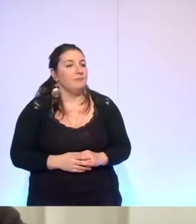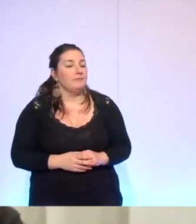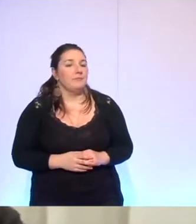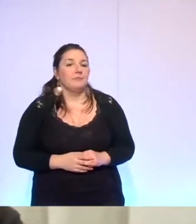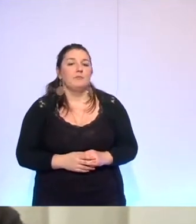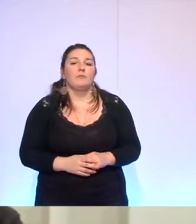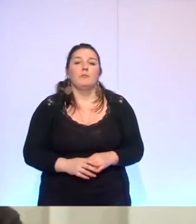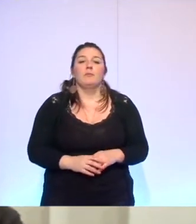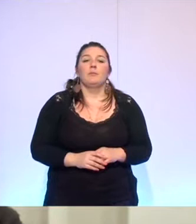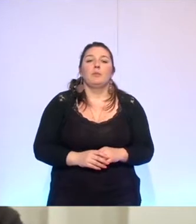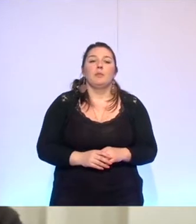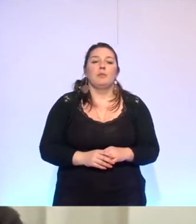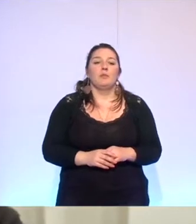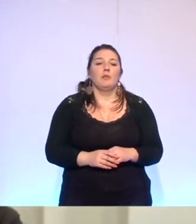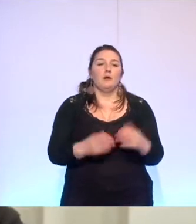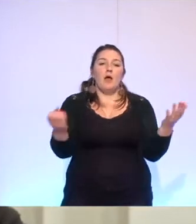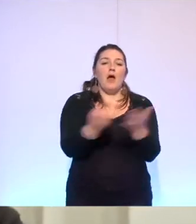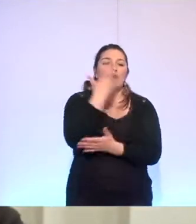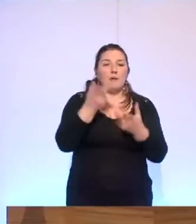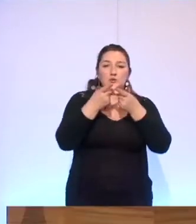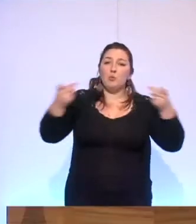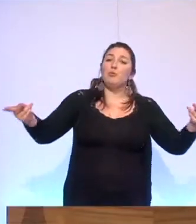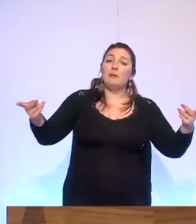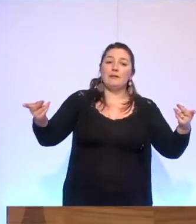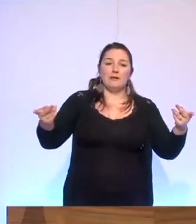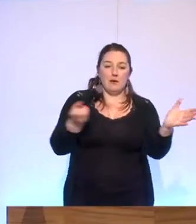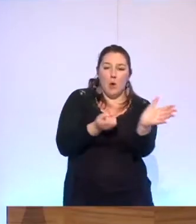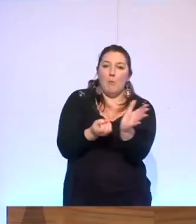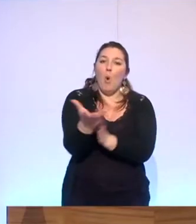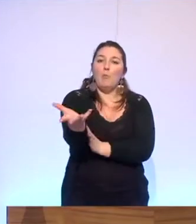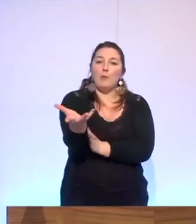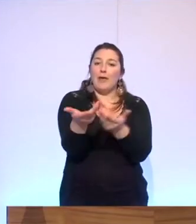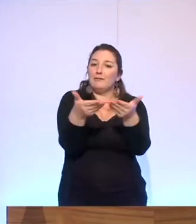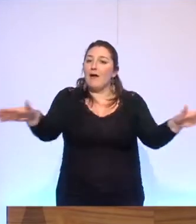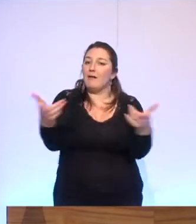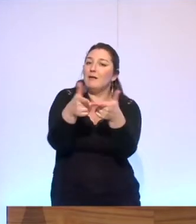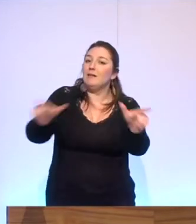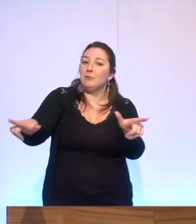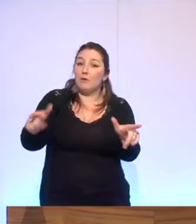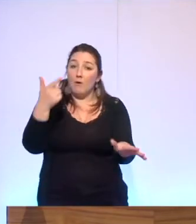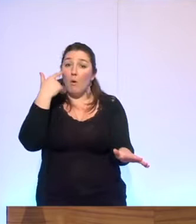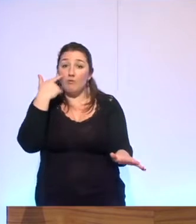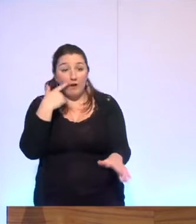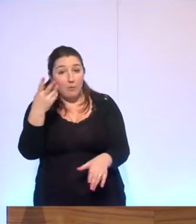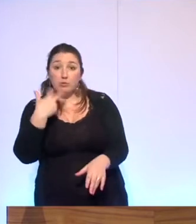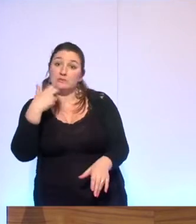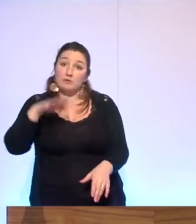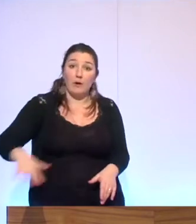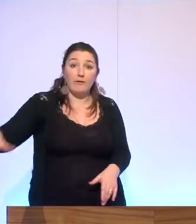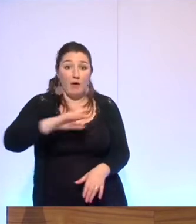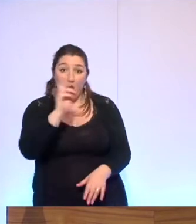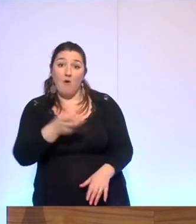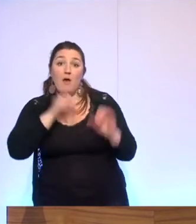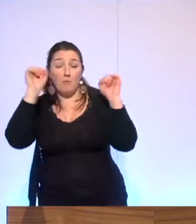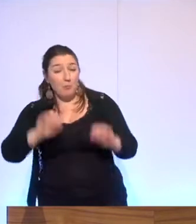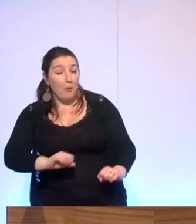cette open data de la donnée publique locale afin que les Grenoblois puissent véritablement